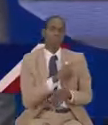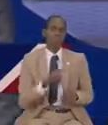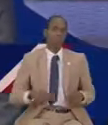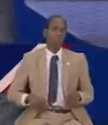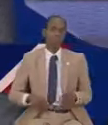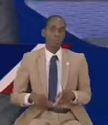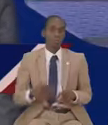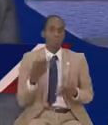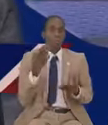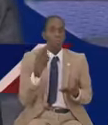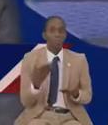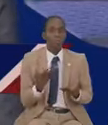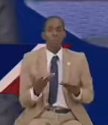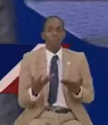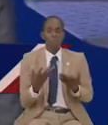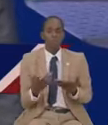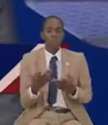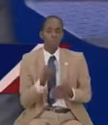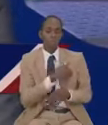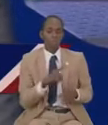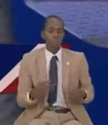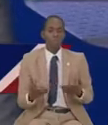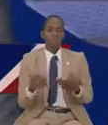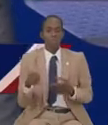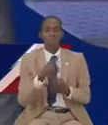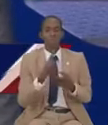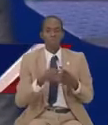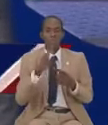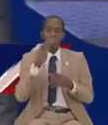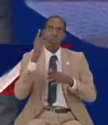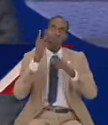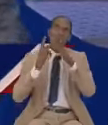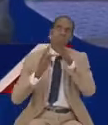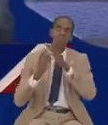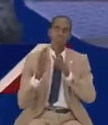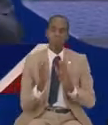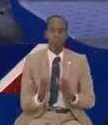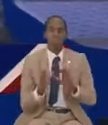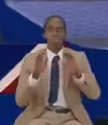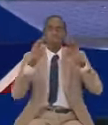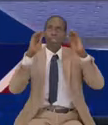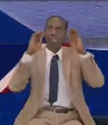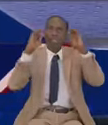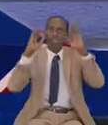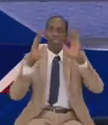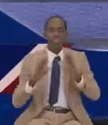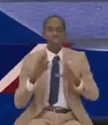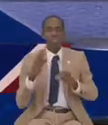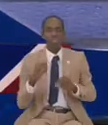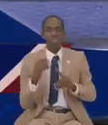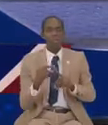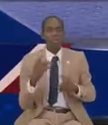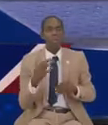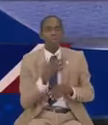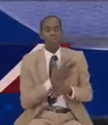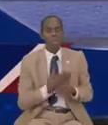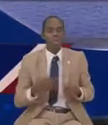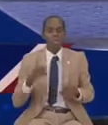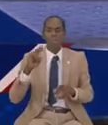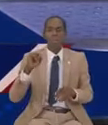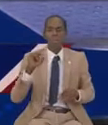et veut qu'il soit et des enseignants de la parole le Seigneur veut qu'il soit des Nazarin totalement consacrés engagé au